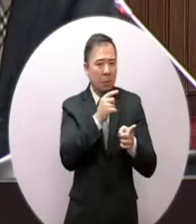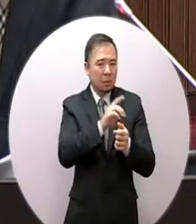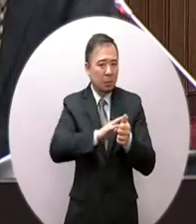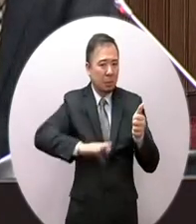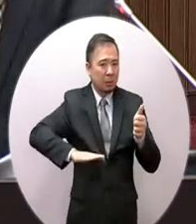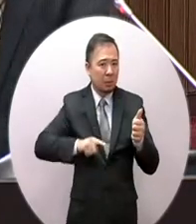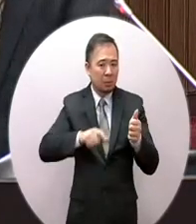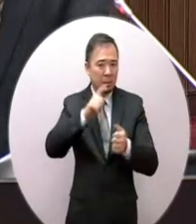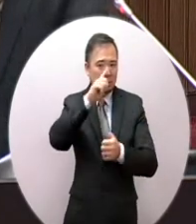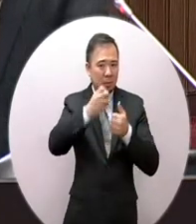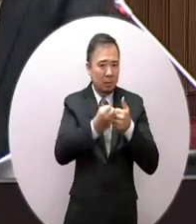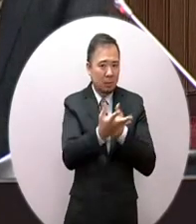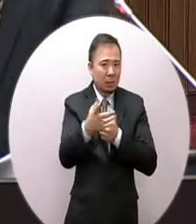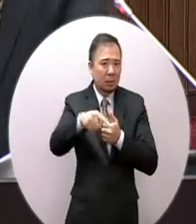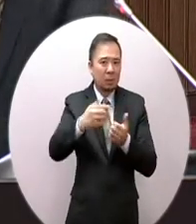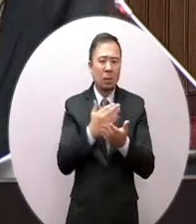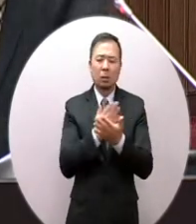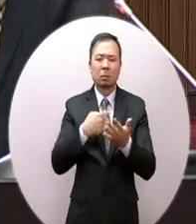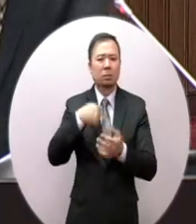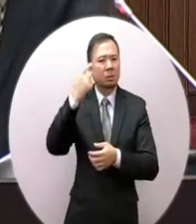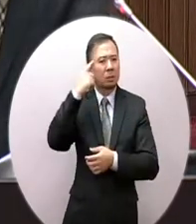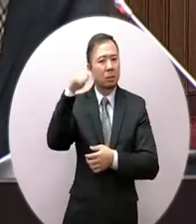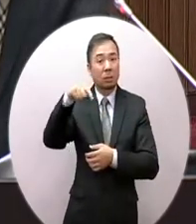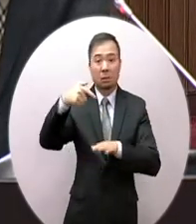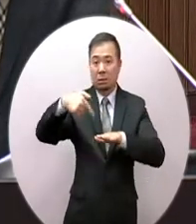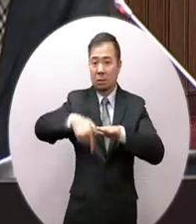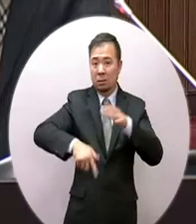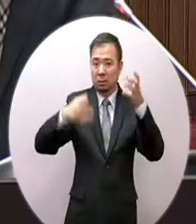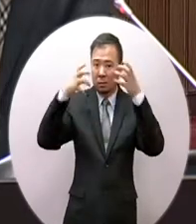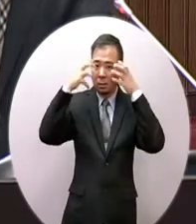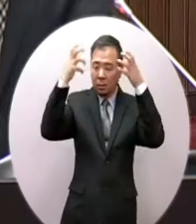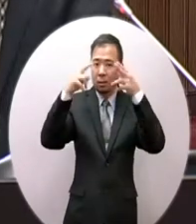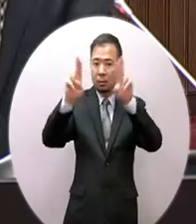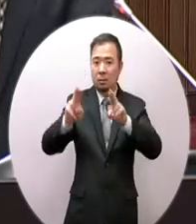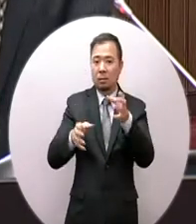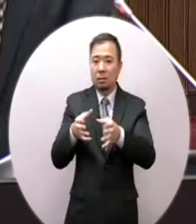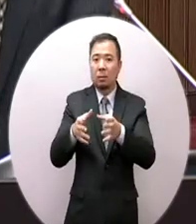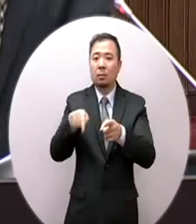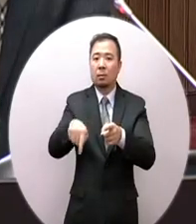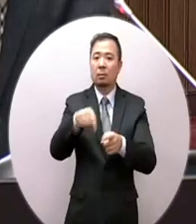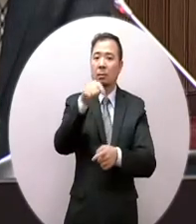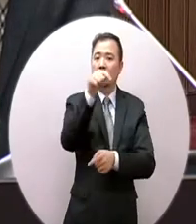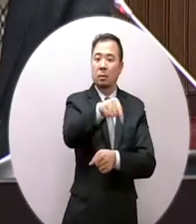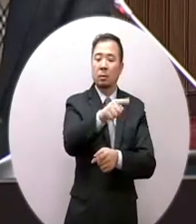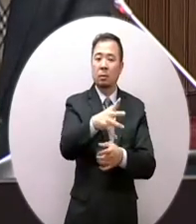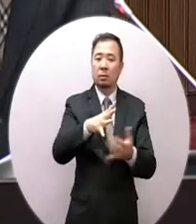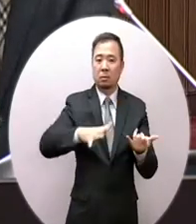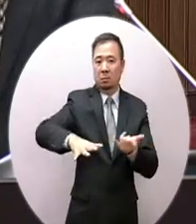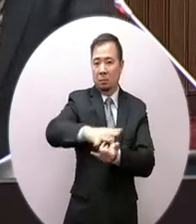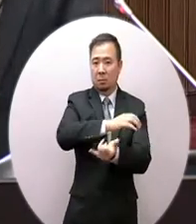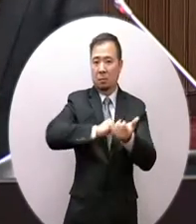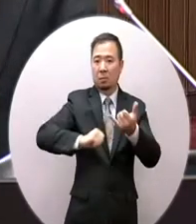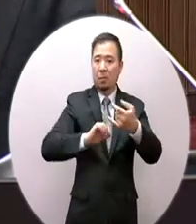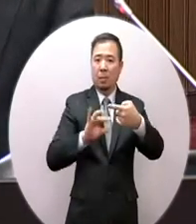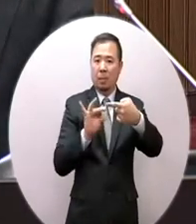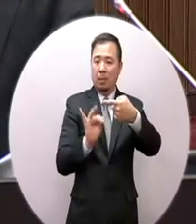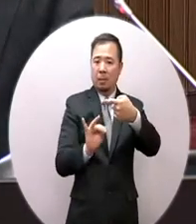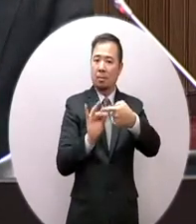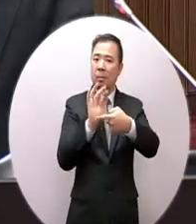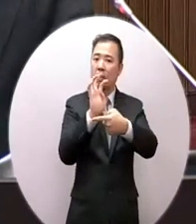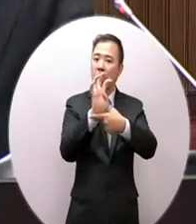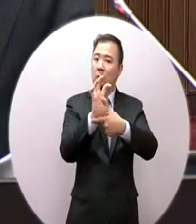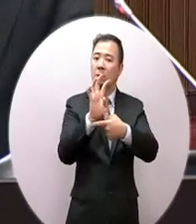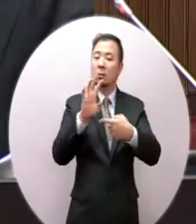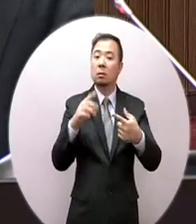响它的所在啊，是全国人口的40%以上哦，40%以上，包括赖院